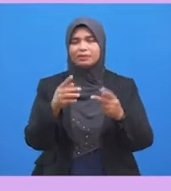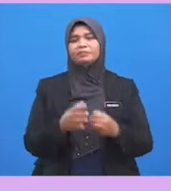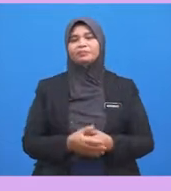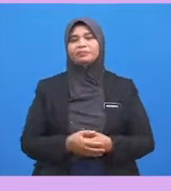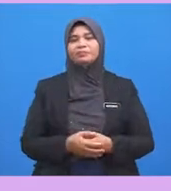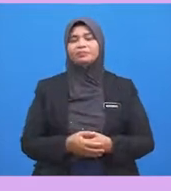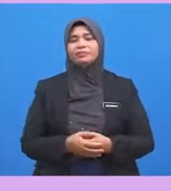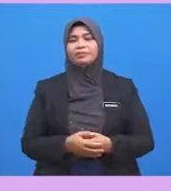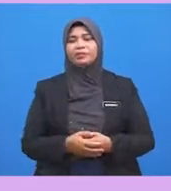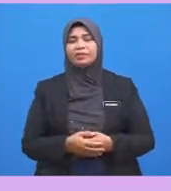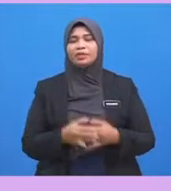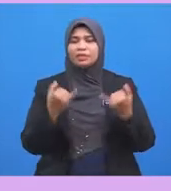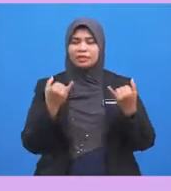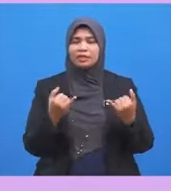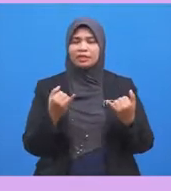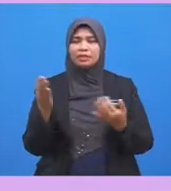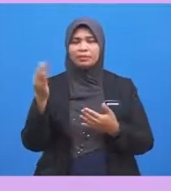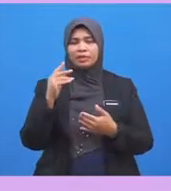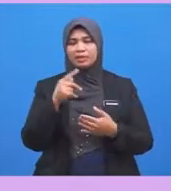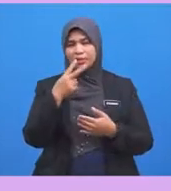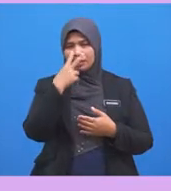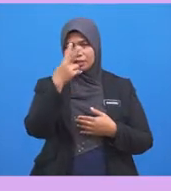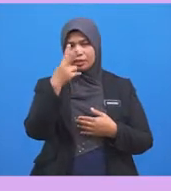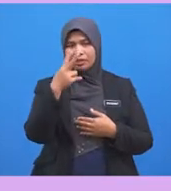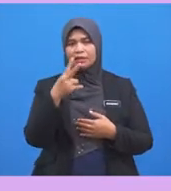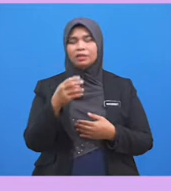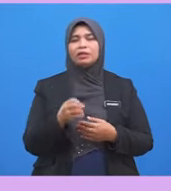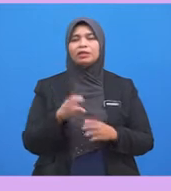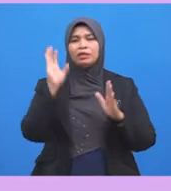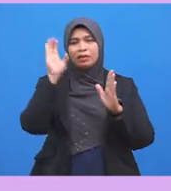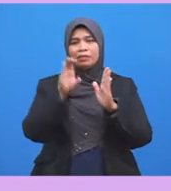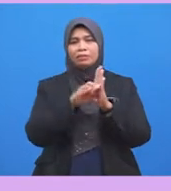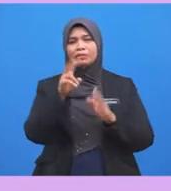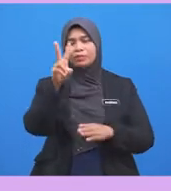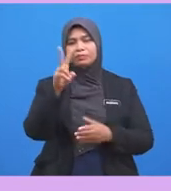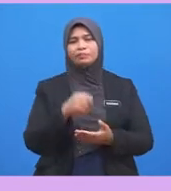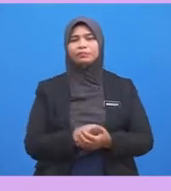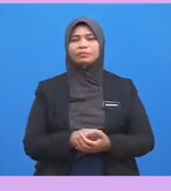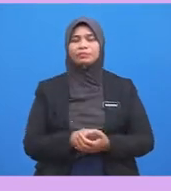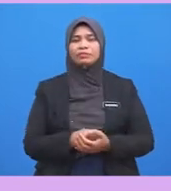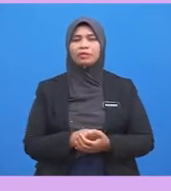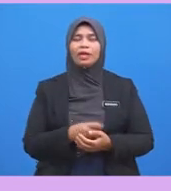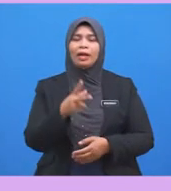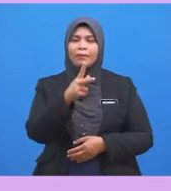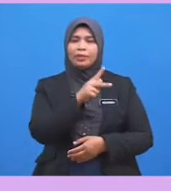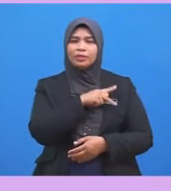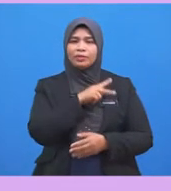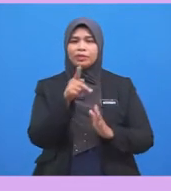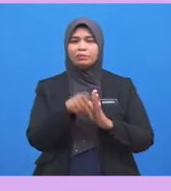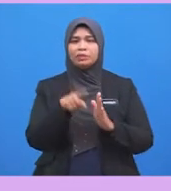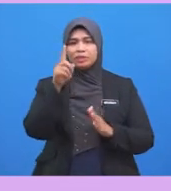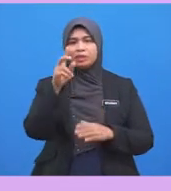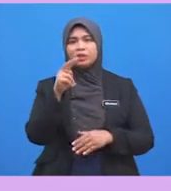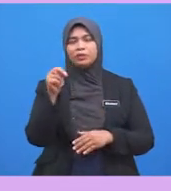murid-murid. Sekarang, mari kita melihat situasi B. Pengerusi Persatuan